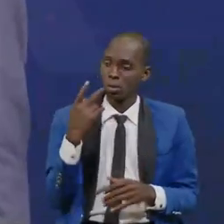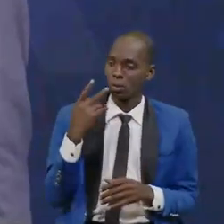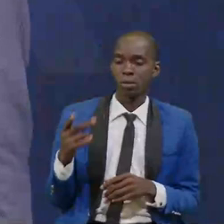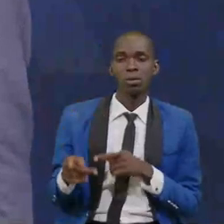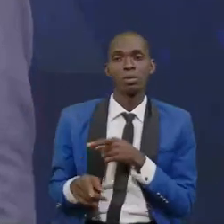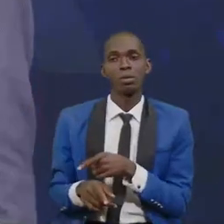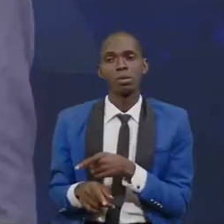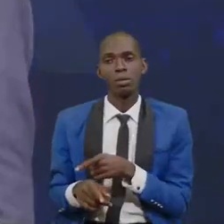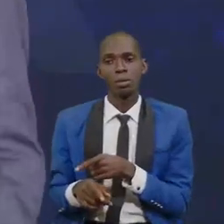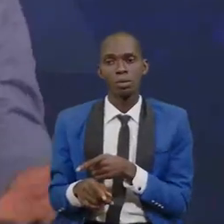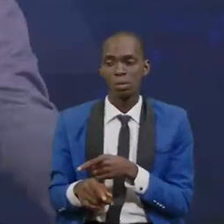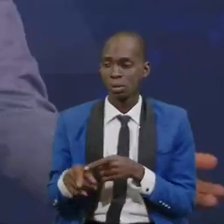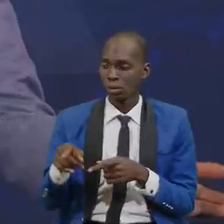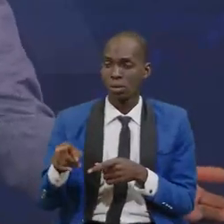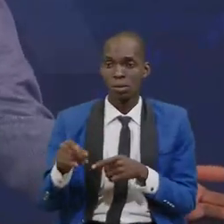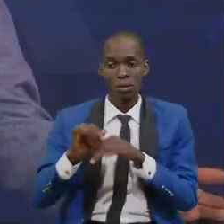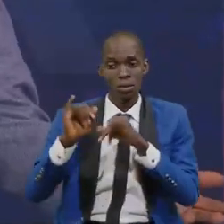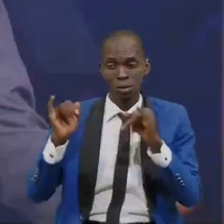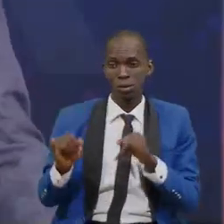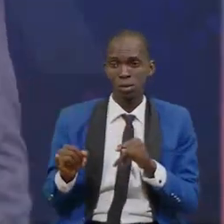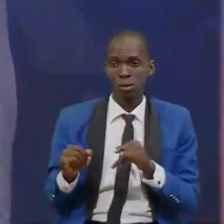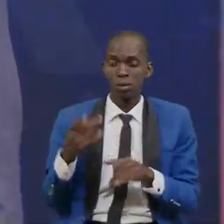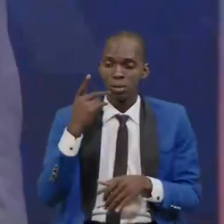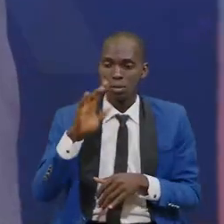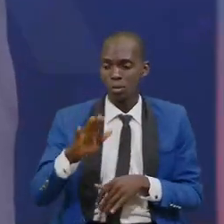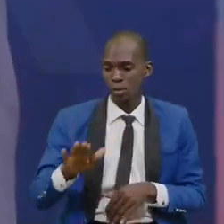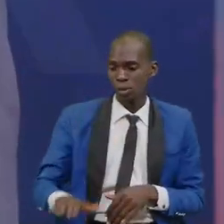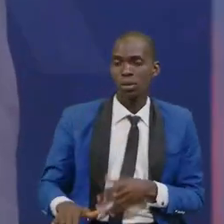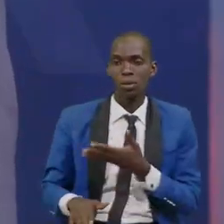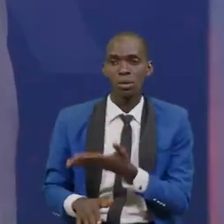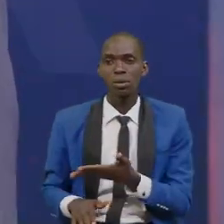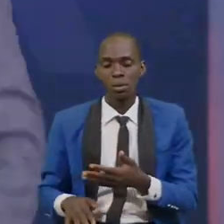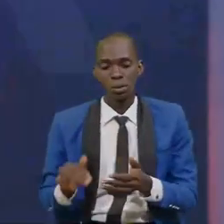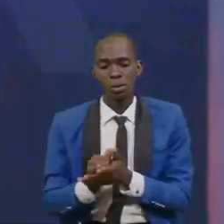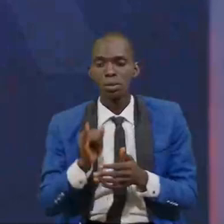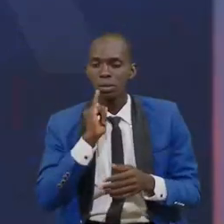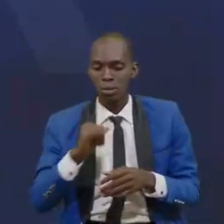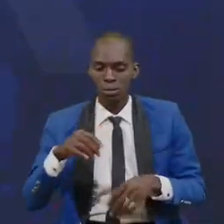regarde ce Dieu, eh bien, regarde ton enfant paralysé.